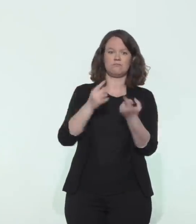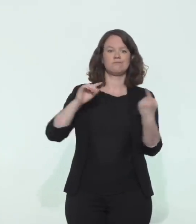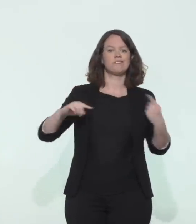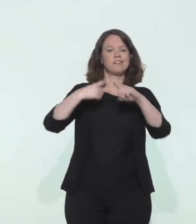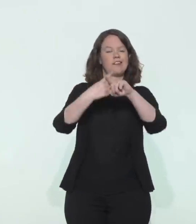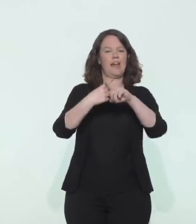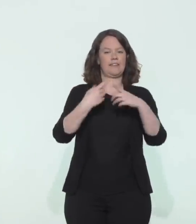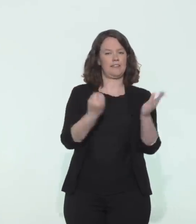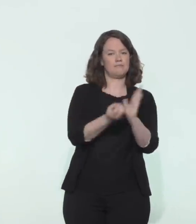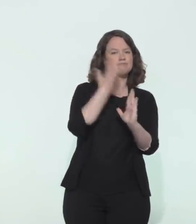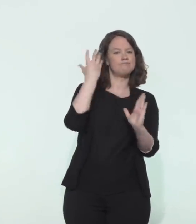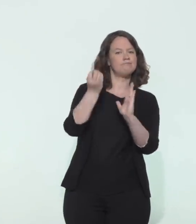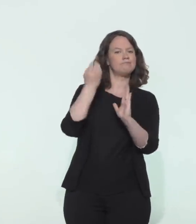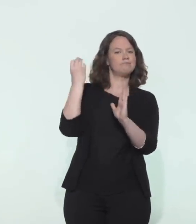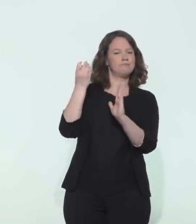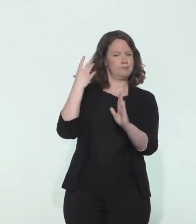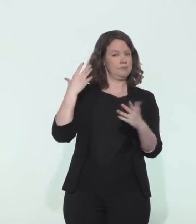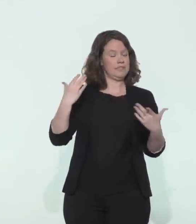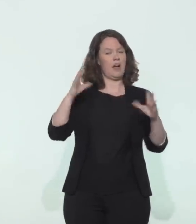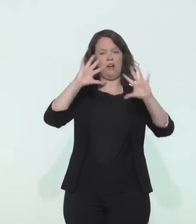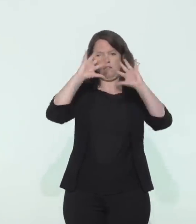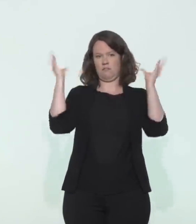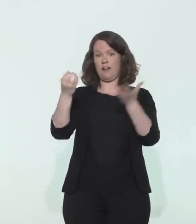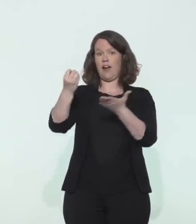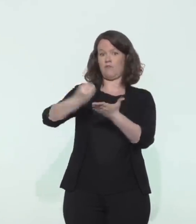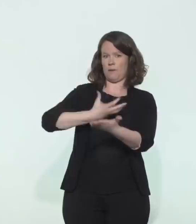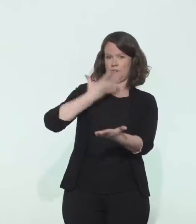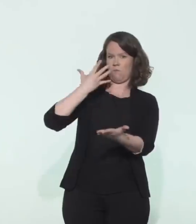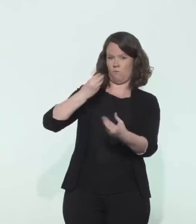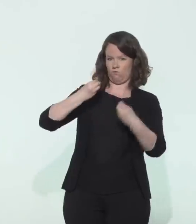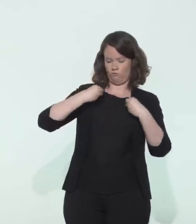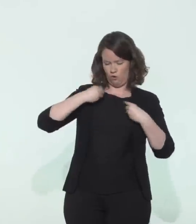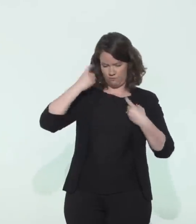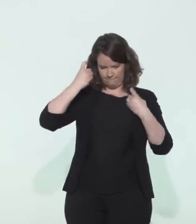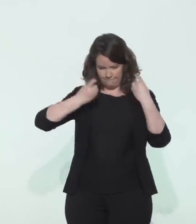ne sont que des indicateurs qui guident les décisions. Ils sont affinés par d'autres indicateurs.